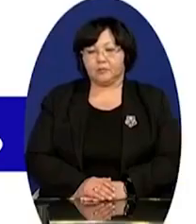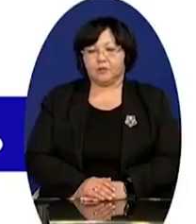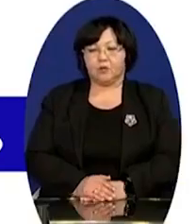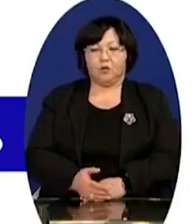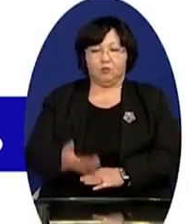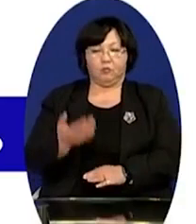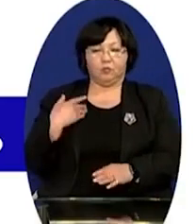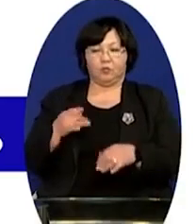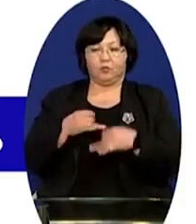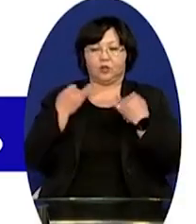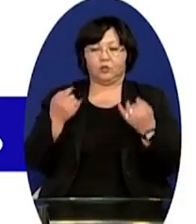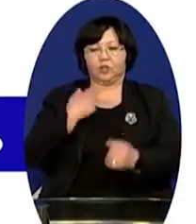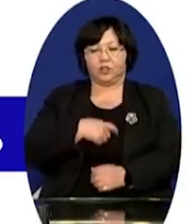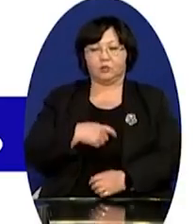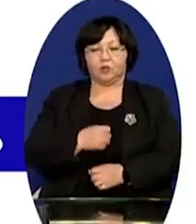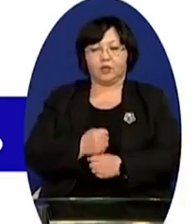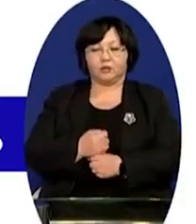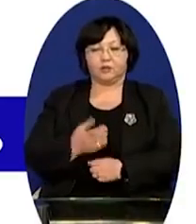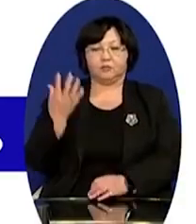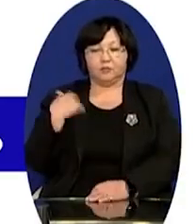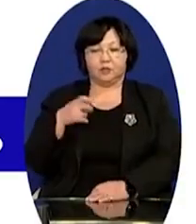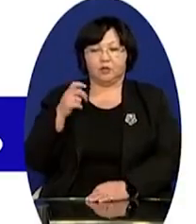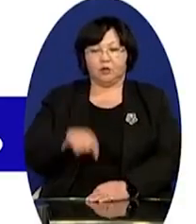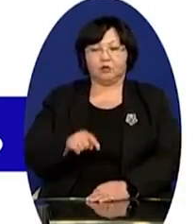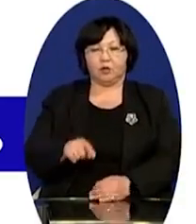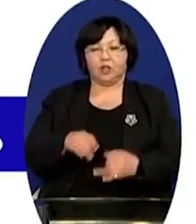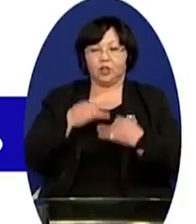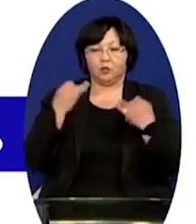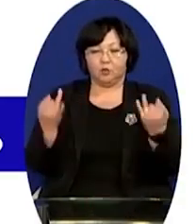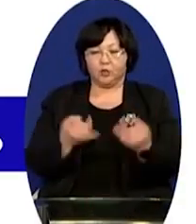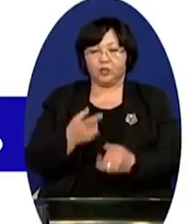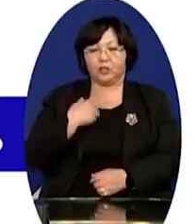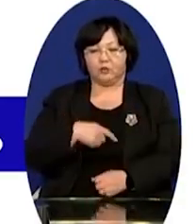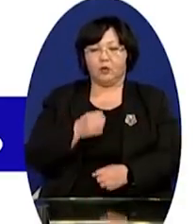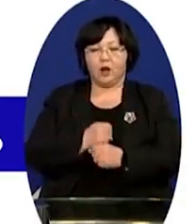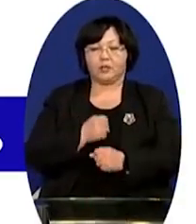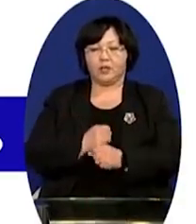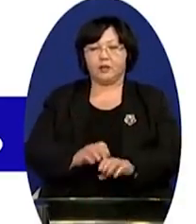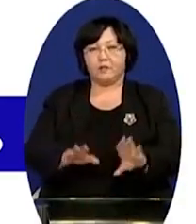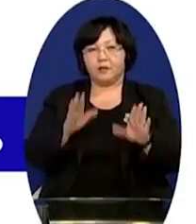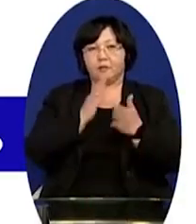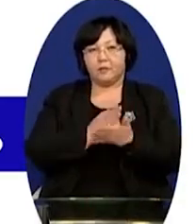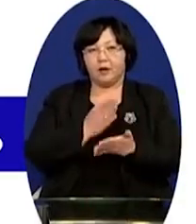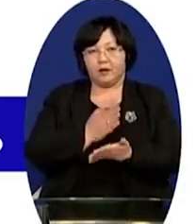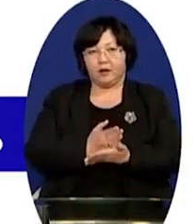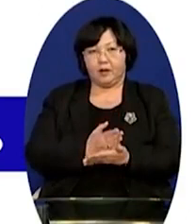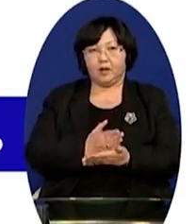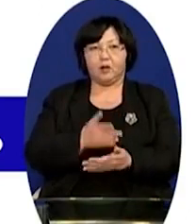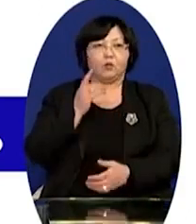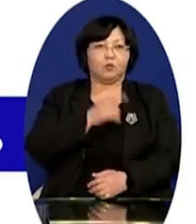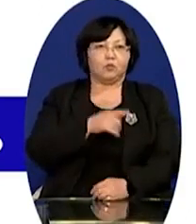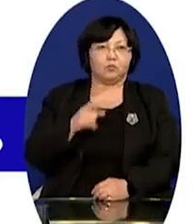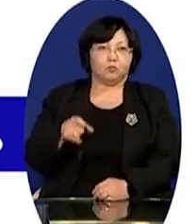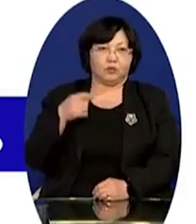Урд нь улсын их хурлын гишүүнээр ажиллаж байсан. Одоо улсын их хурлын гишүүнээр ажиллаж байгаа.